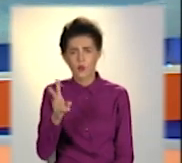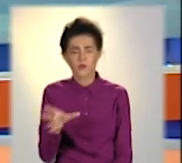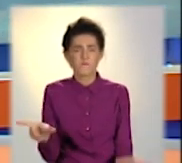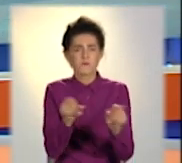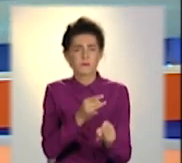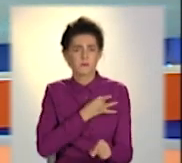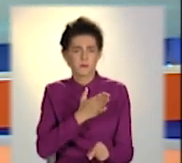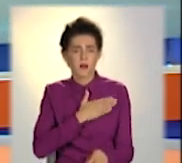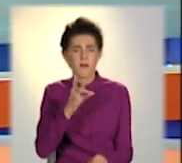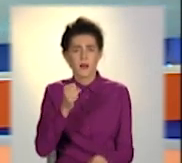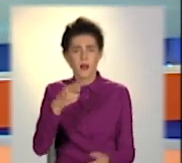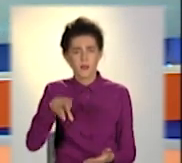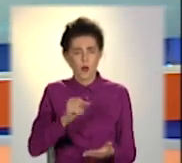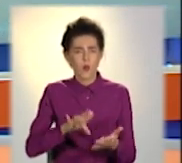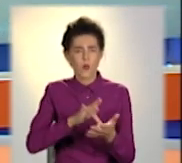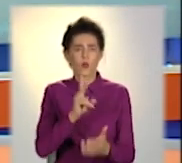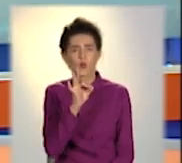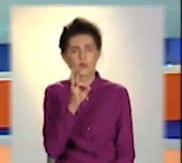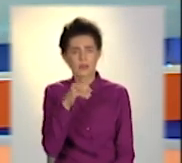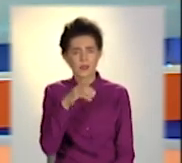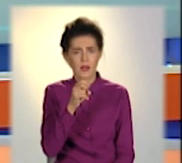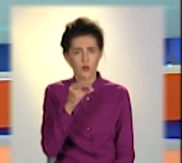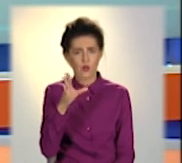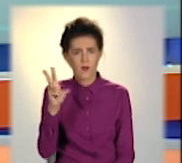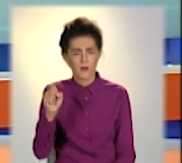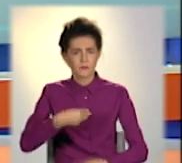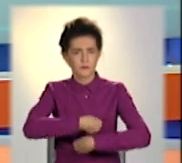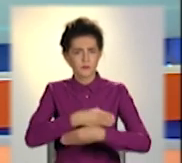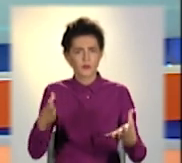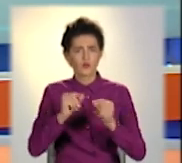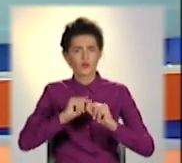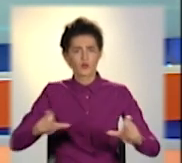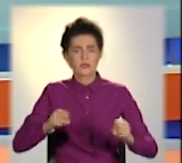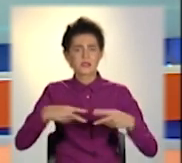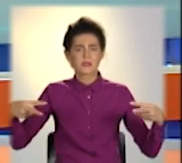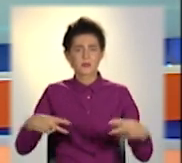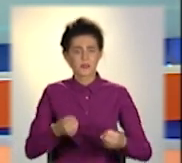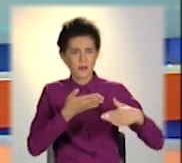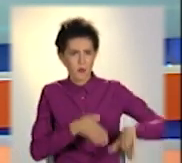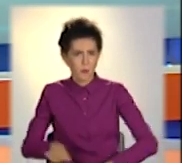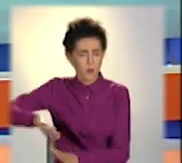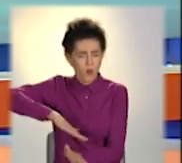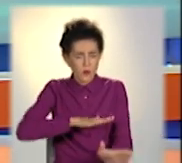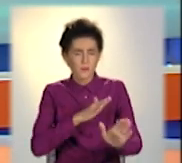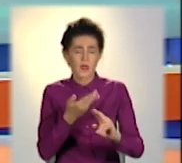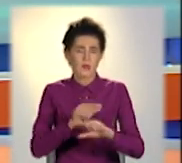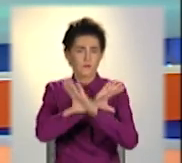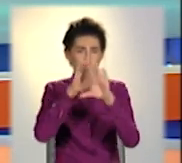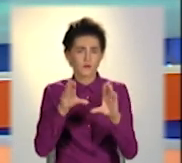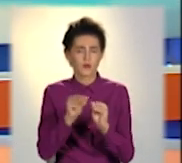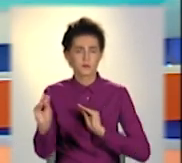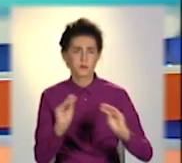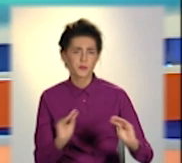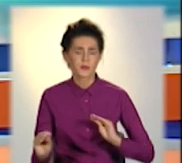радою Костянтинівки передав школярам портативні трампліни для скейтбордингу. Майданчики